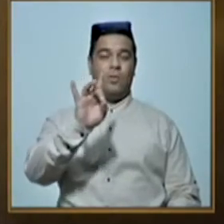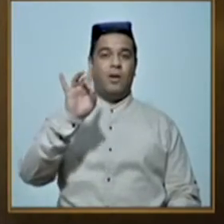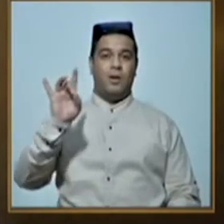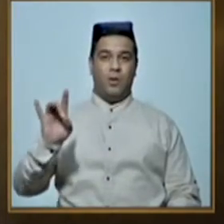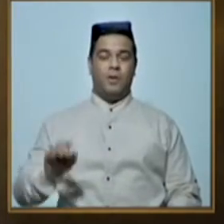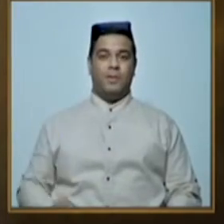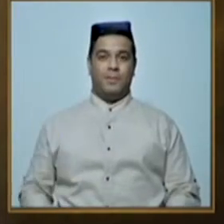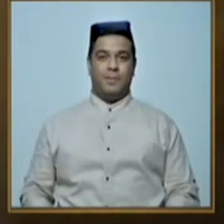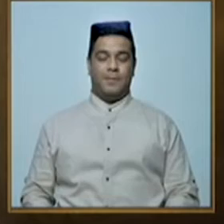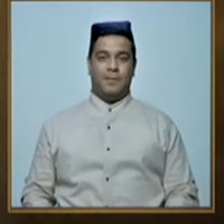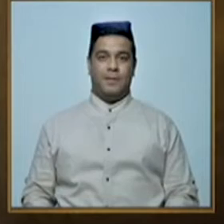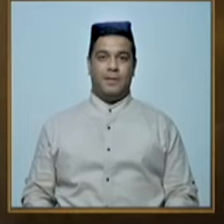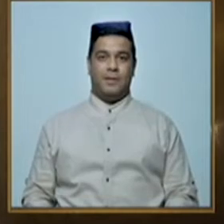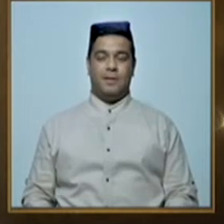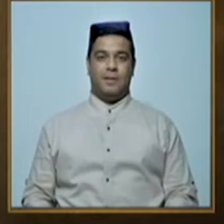Bismillahirrahmanirrahim.